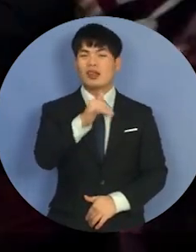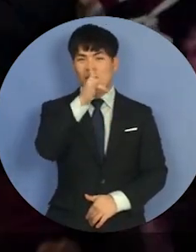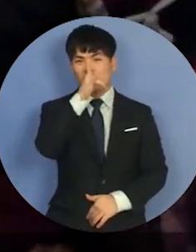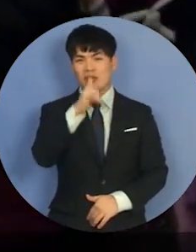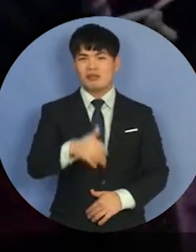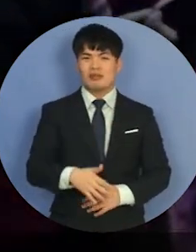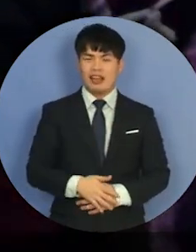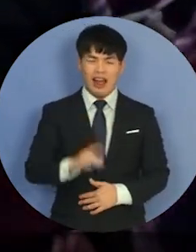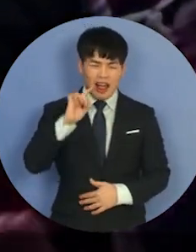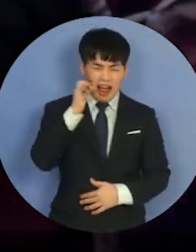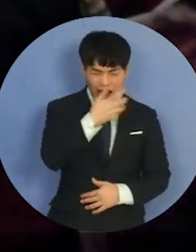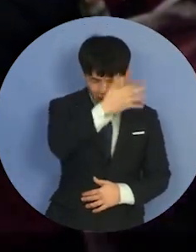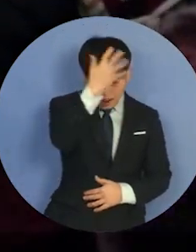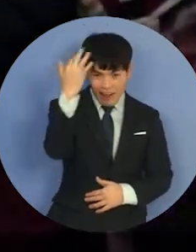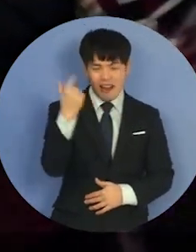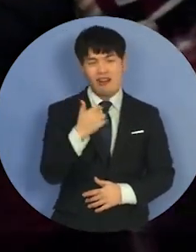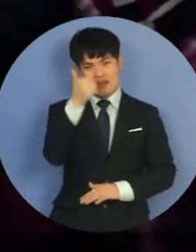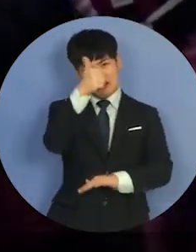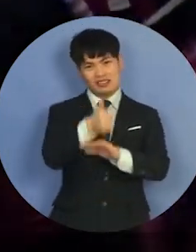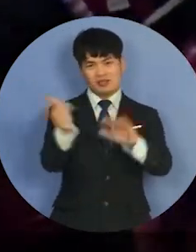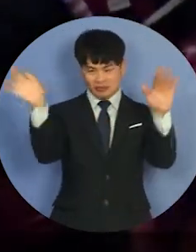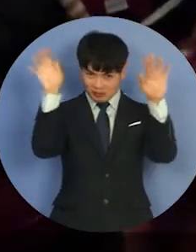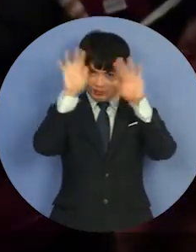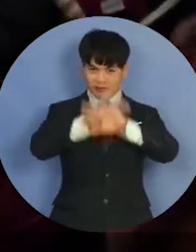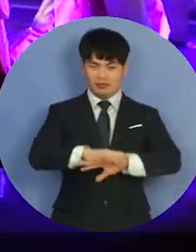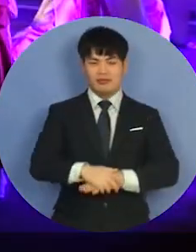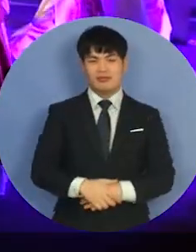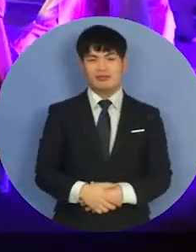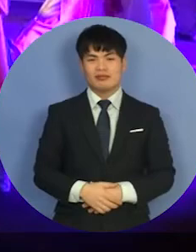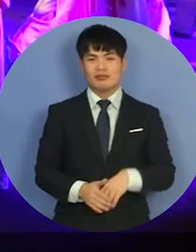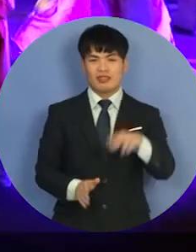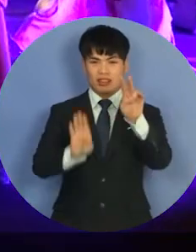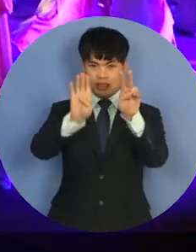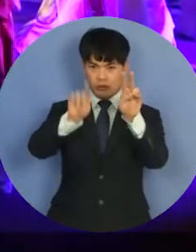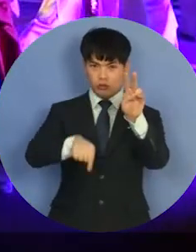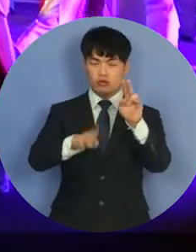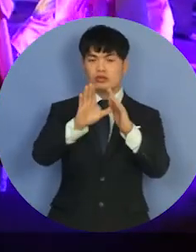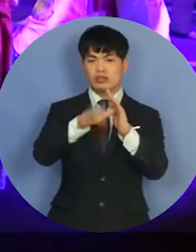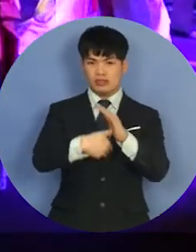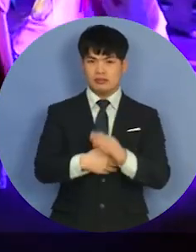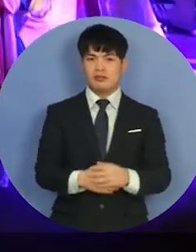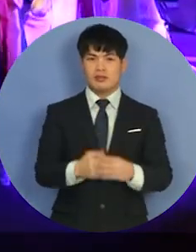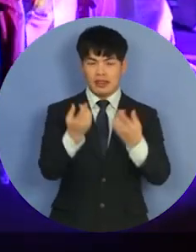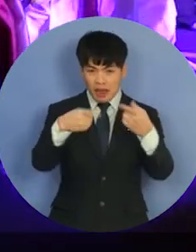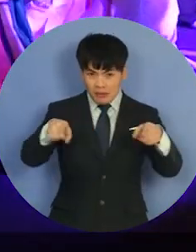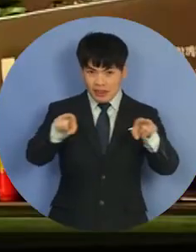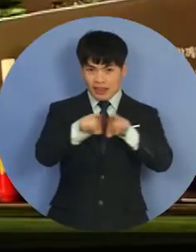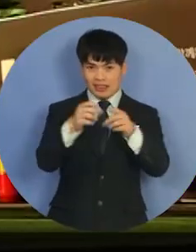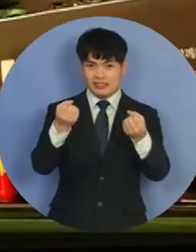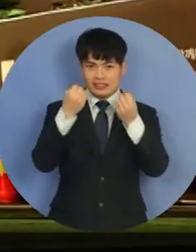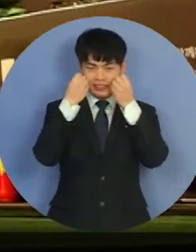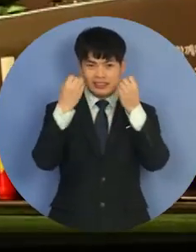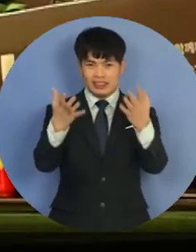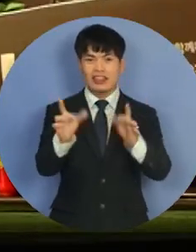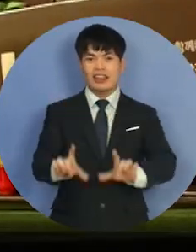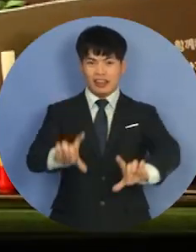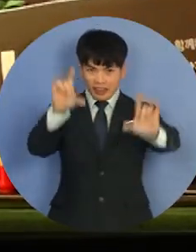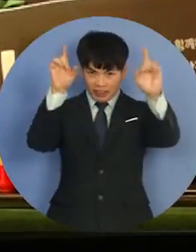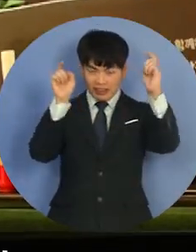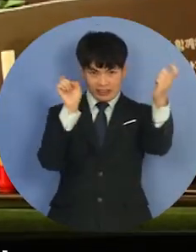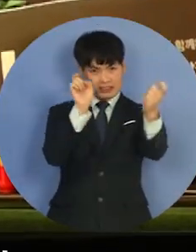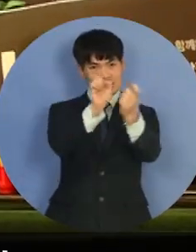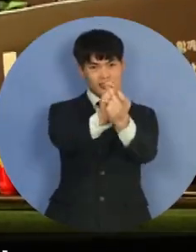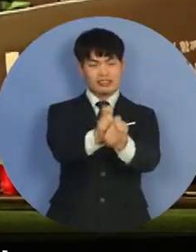2017년 마지막 밤을 아름답게 수놓았습니다. 2부 행사는 함께하는 새해의 맞이로 시립풍물단의